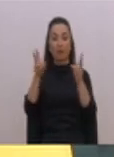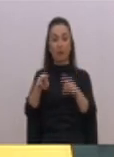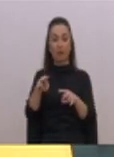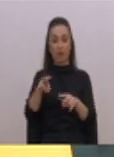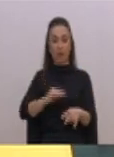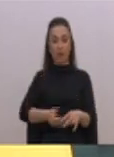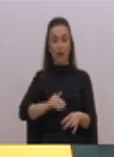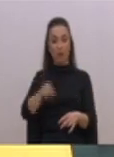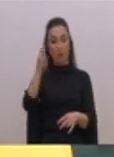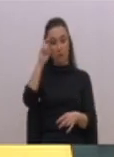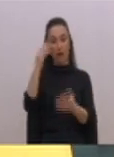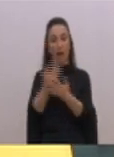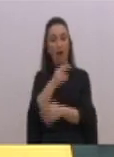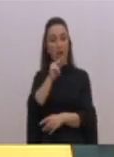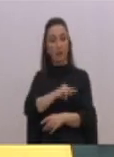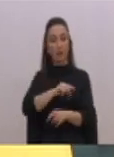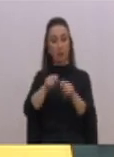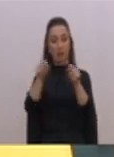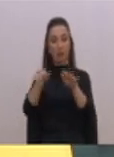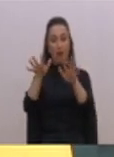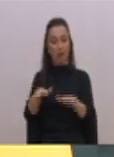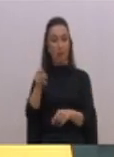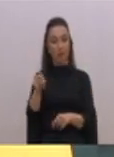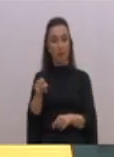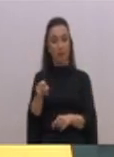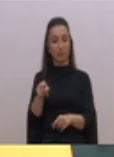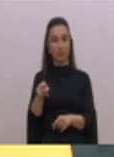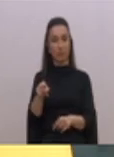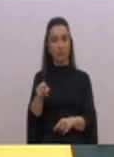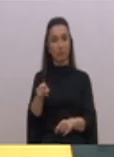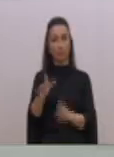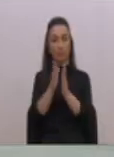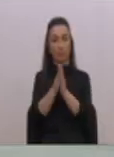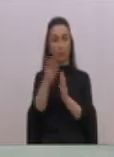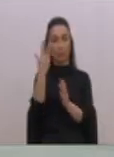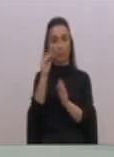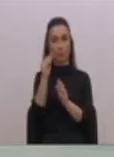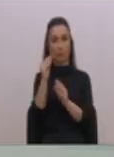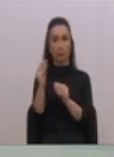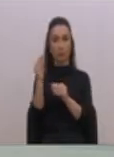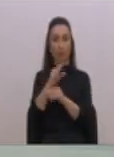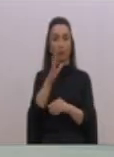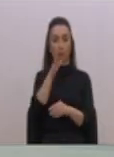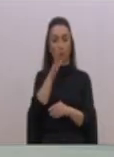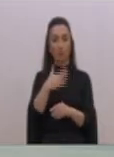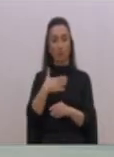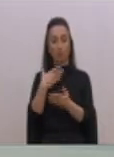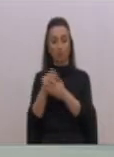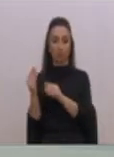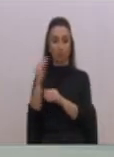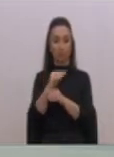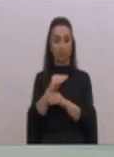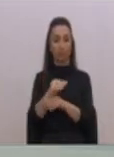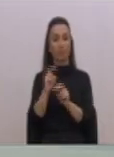კერძო სექტორს, რომ ახალი სამუშაო ადგილები შეექმნა. ბატონო სპიკერო, თუ შეიძლება 5 წუთი ჩვენი დროიდან რომ დამიმატოთ,